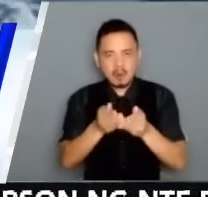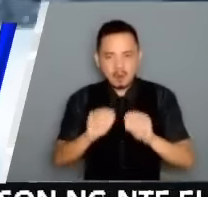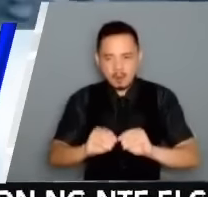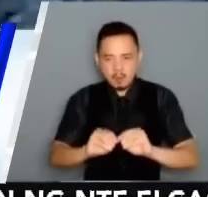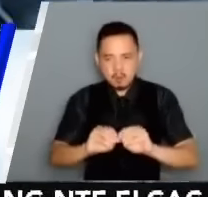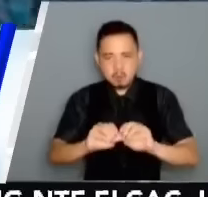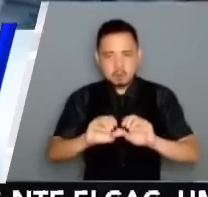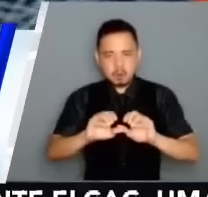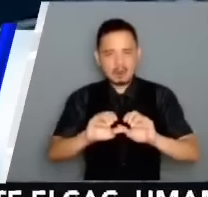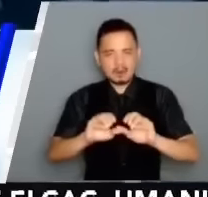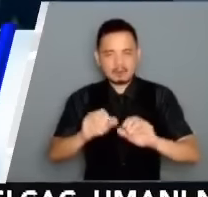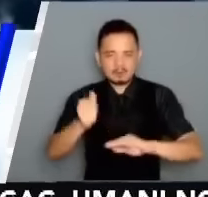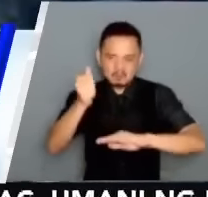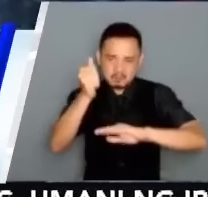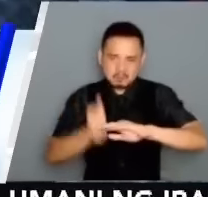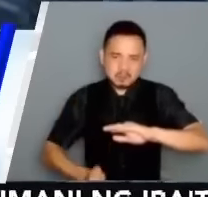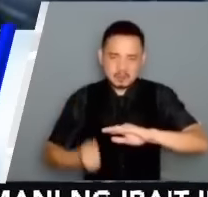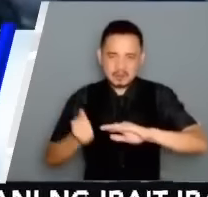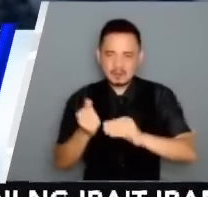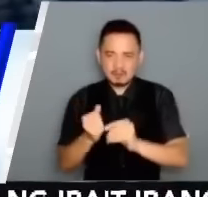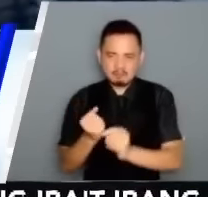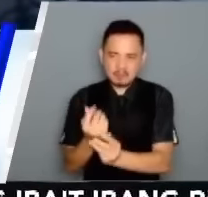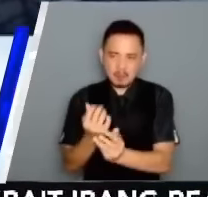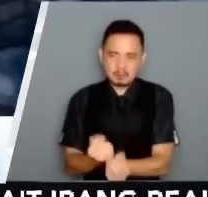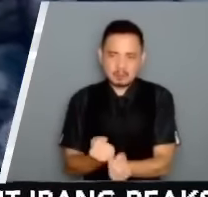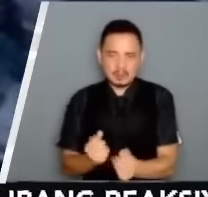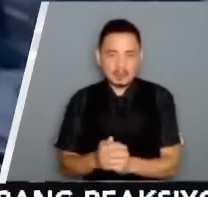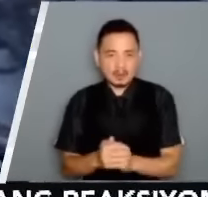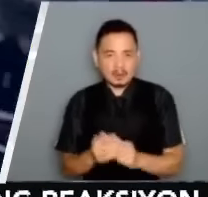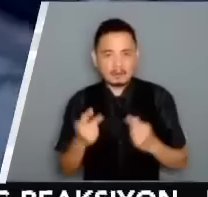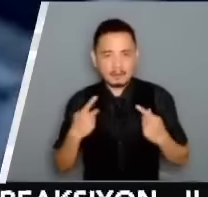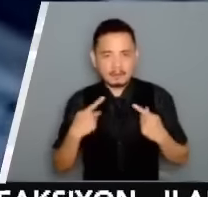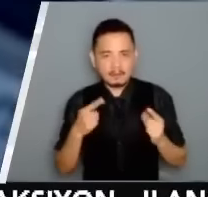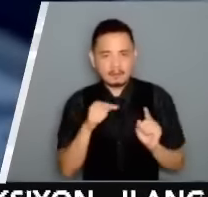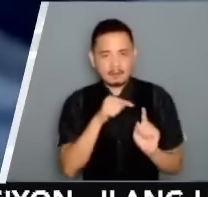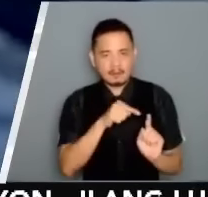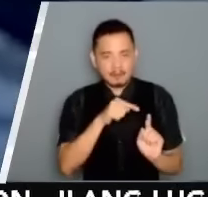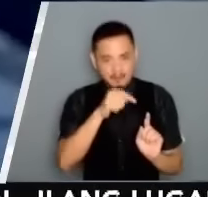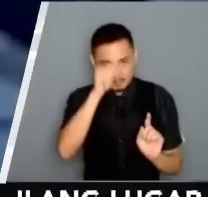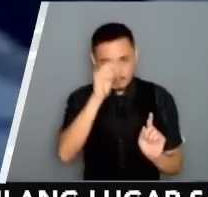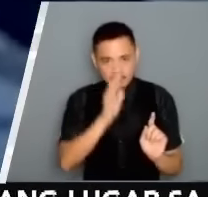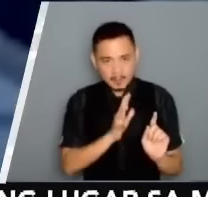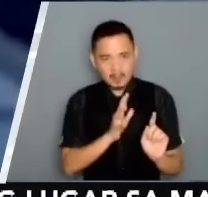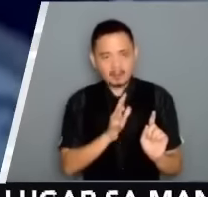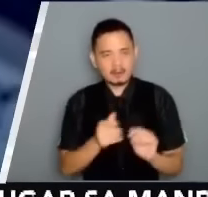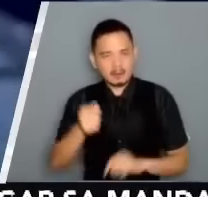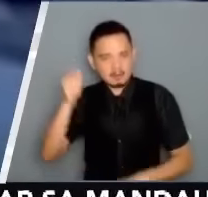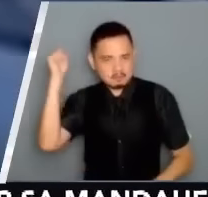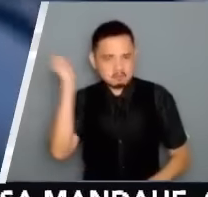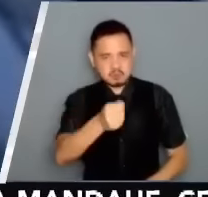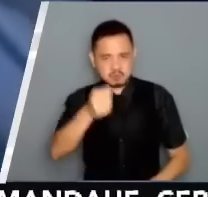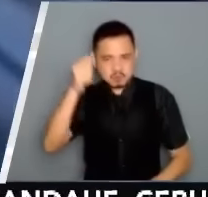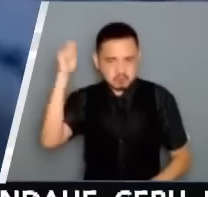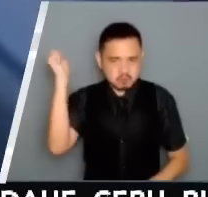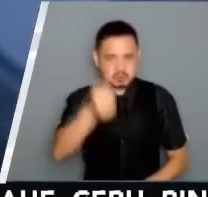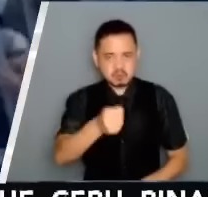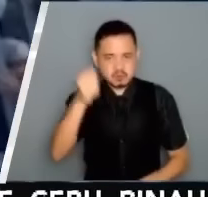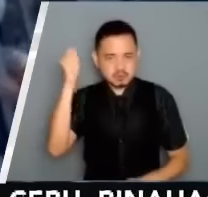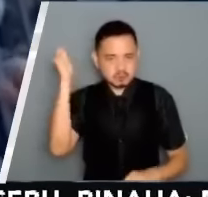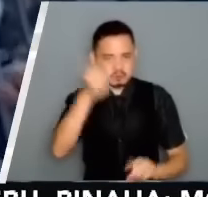Nagkahilahan pa ng tali at nang makuha ito ng isang tauhan ng Pilipinas, pinalo ng isang tauhan ng CCG ang barko ng